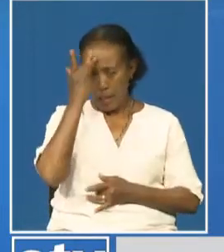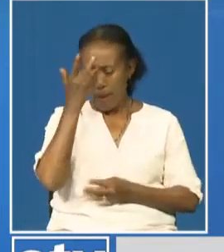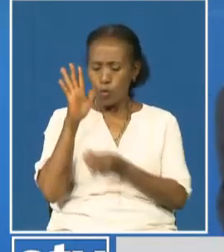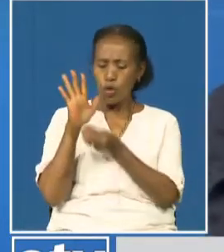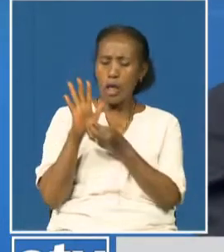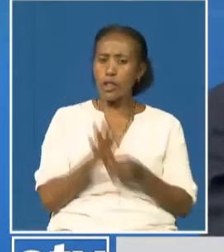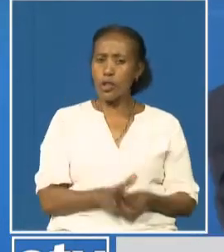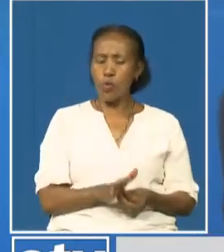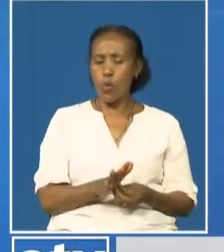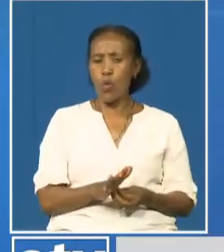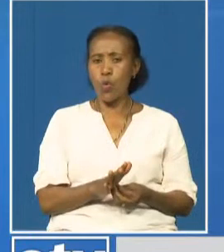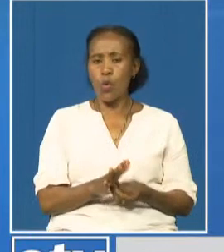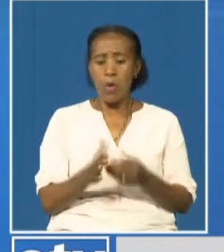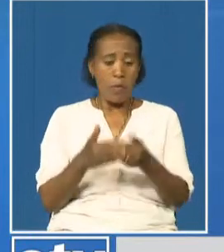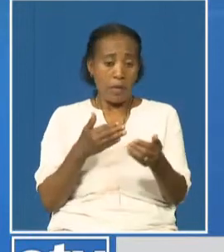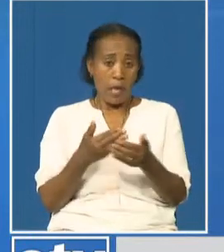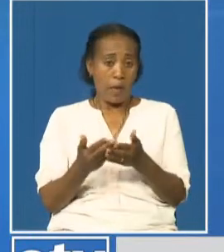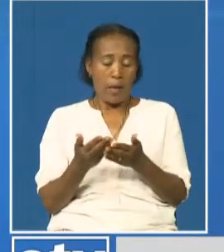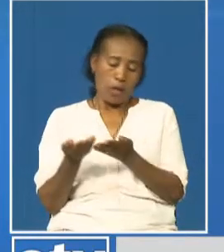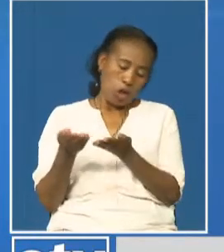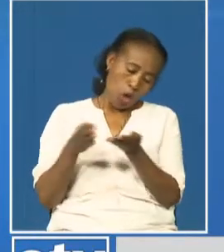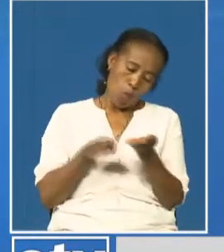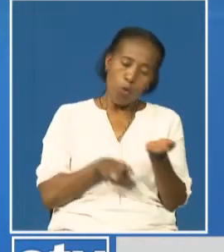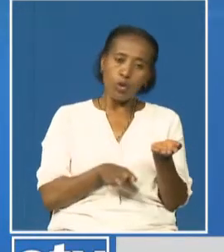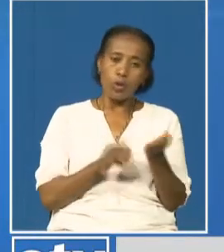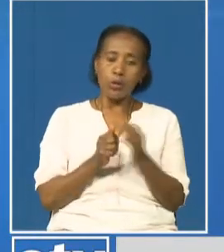ተጽኖ እና ምናልባት የሞት